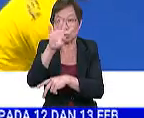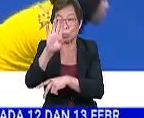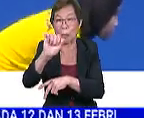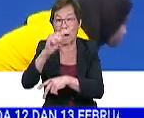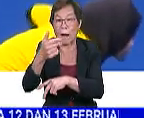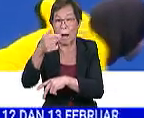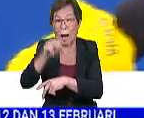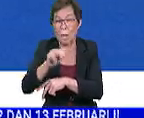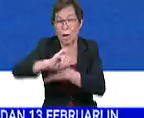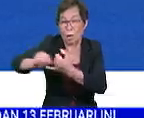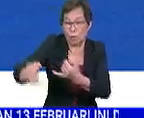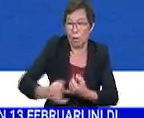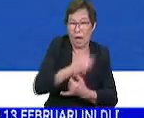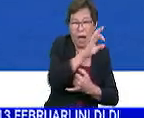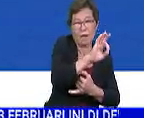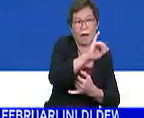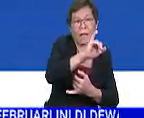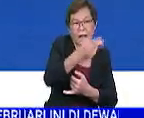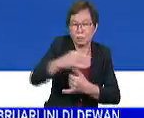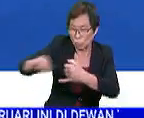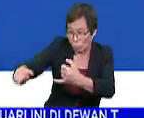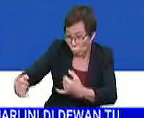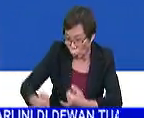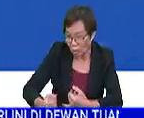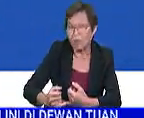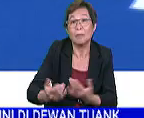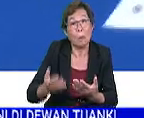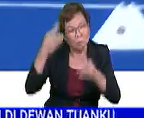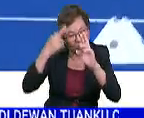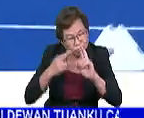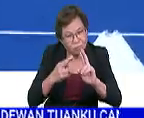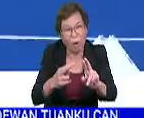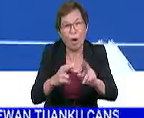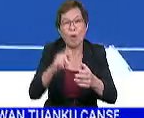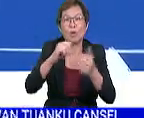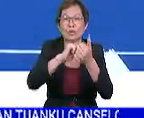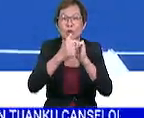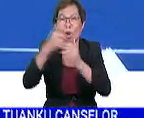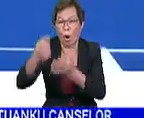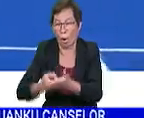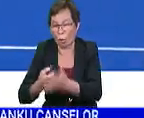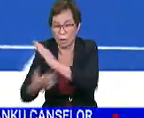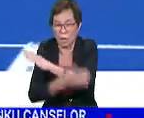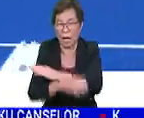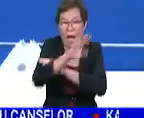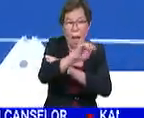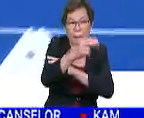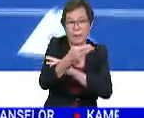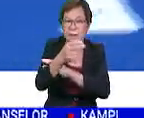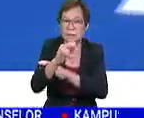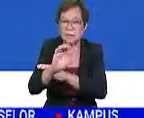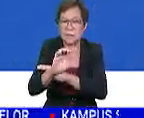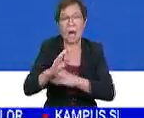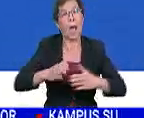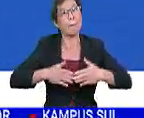menyifatkan undangan daripada Fih itu sebagai satu penghormatan buat sukan hoki negara ujarnya mhc cukup berbesar